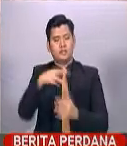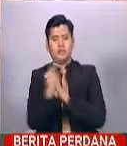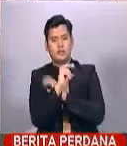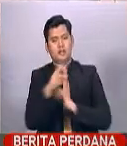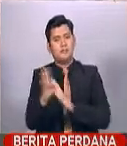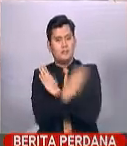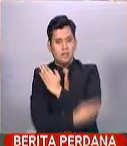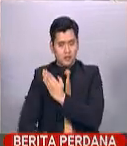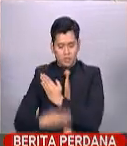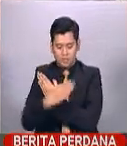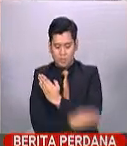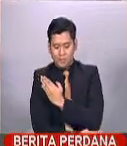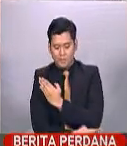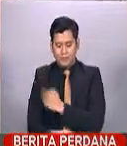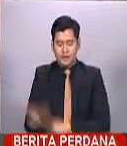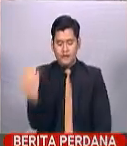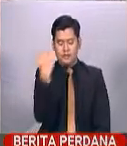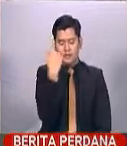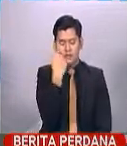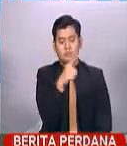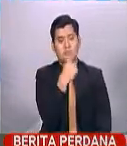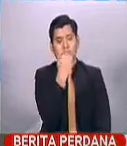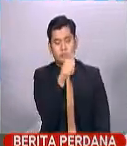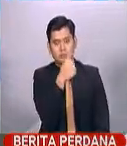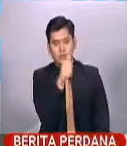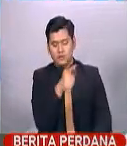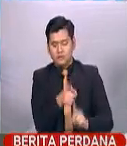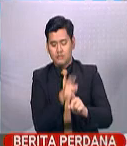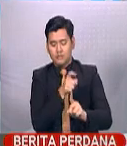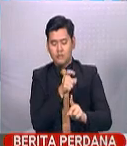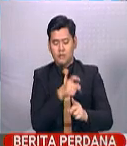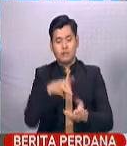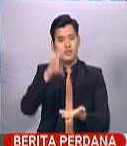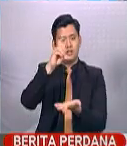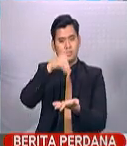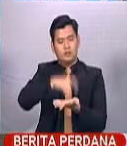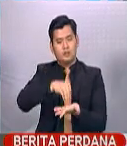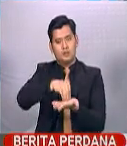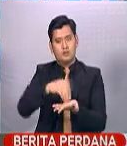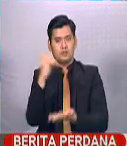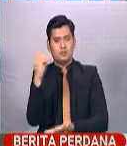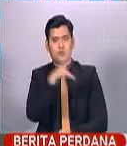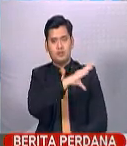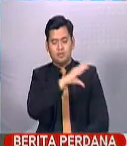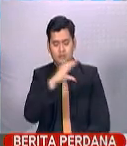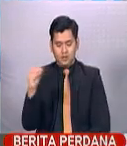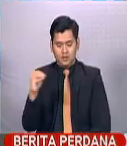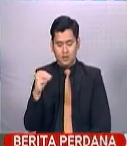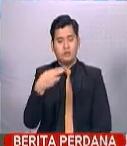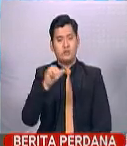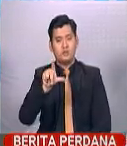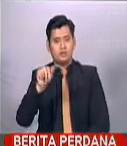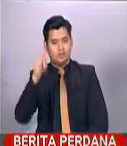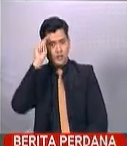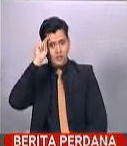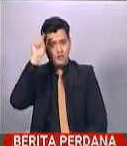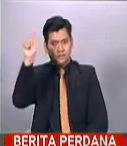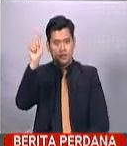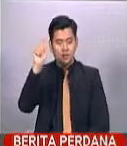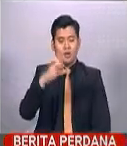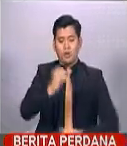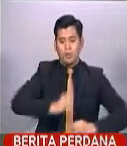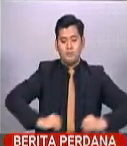Dungun serta masing-masing satu tangkapan di Setiu dan Hulu Terengganu. Menurut Ketua Polis Negeri Dato' Rosli Cik, menerusi